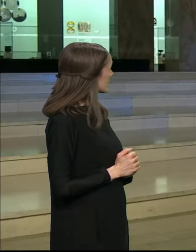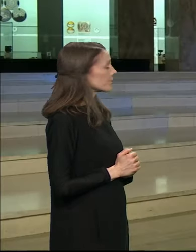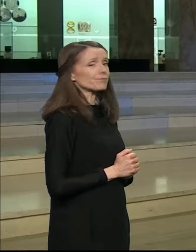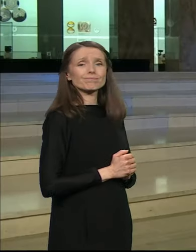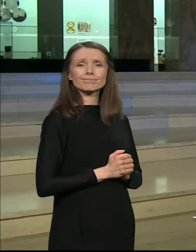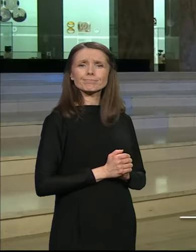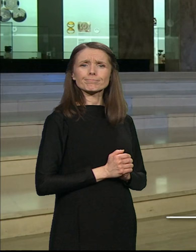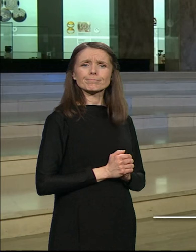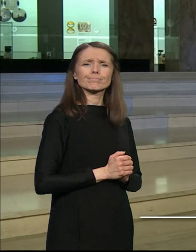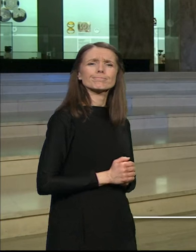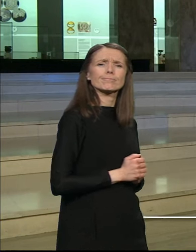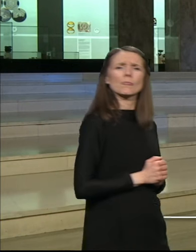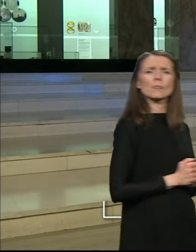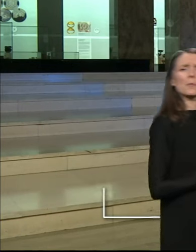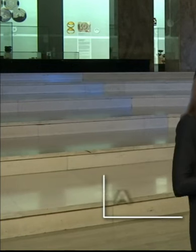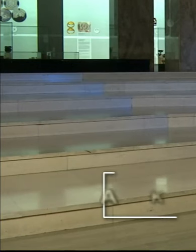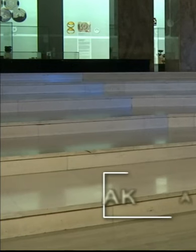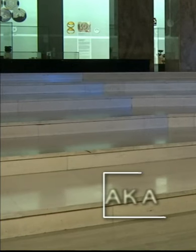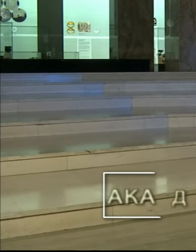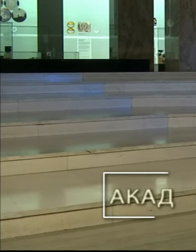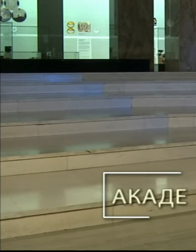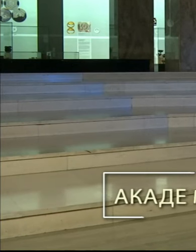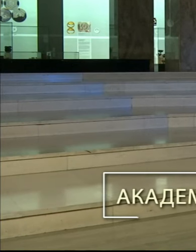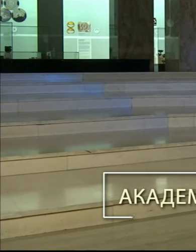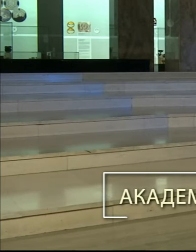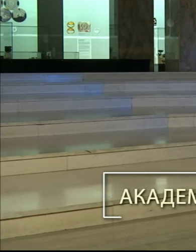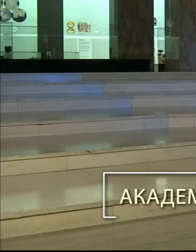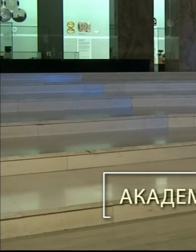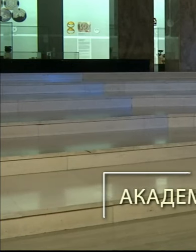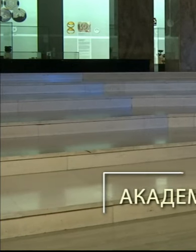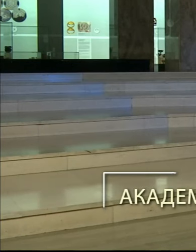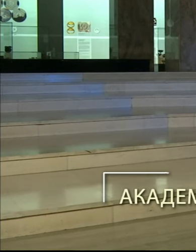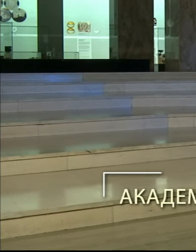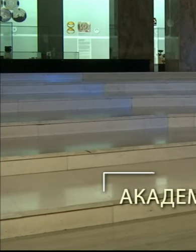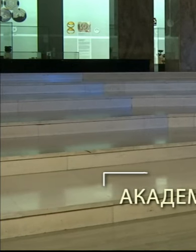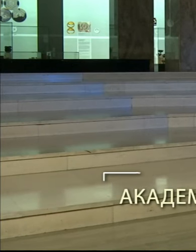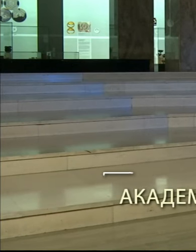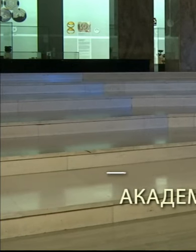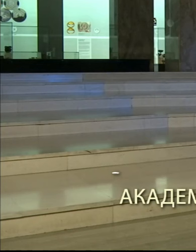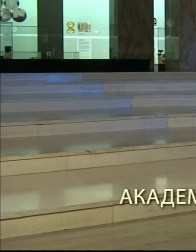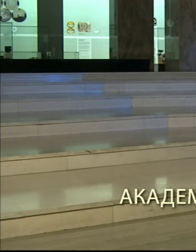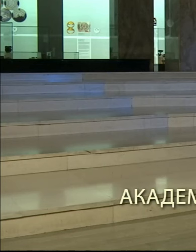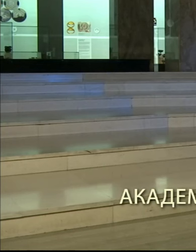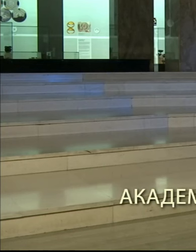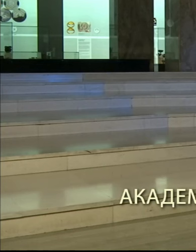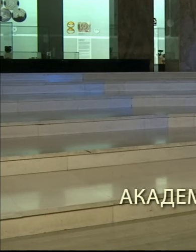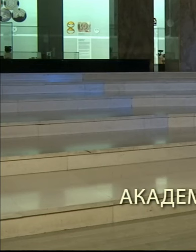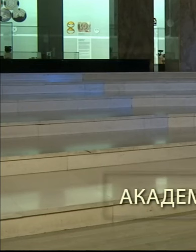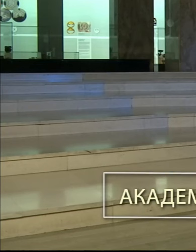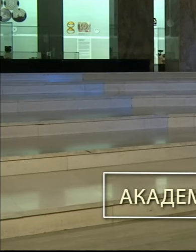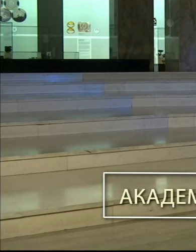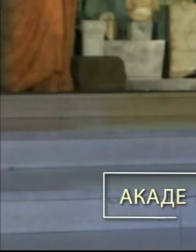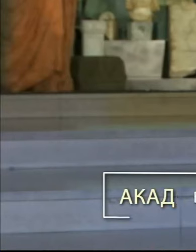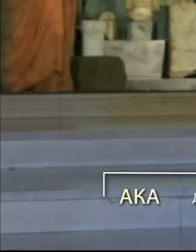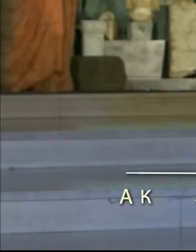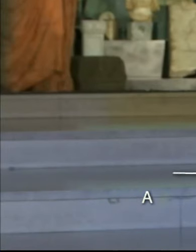Prvi čas glume nikad neću zaboraviti. Profesor nam je bio Minja Dedić, koji je bio i reditelj, naravno. I on je bio jako